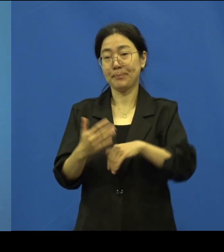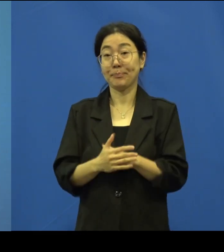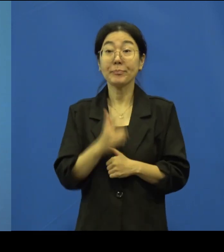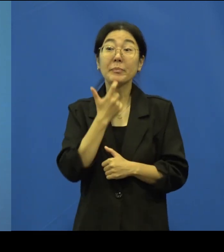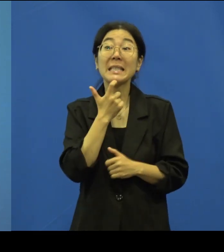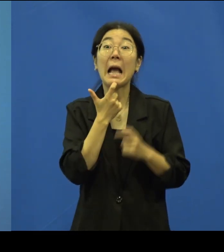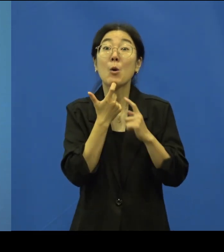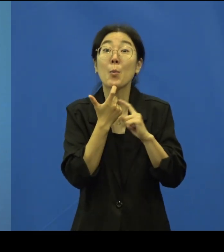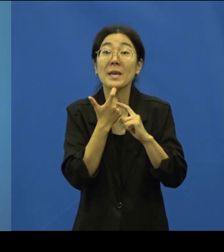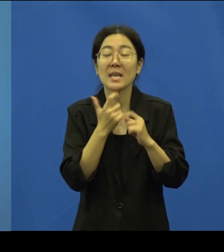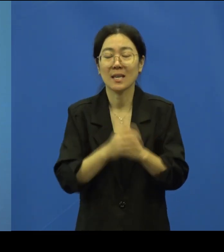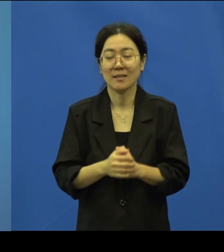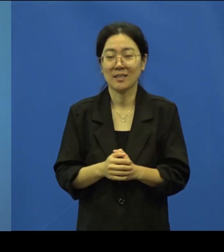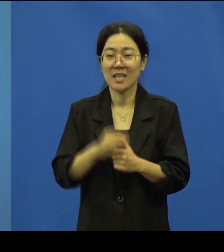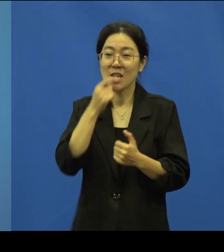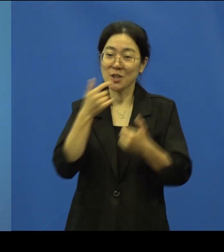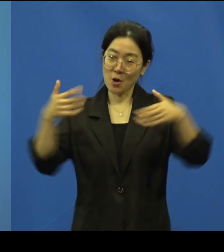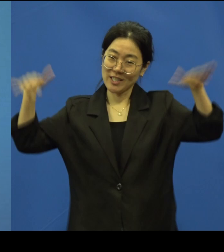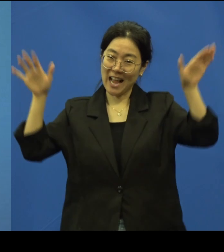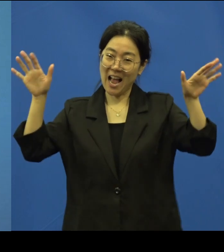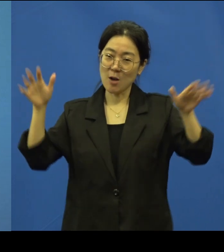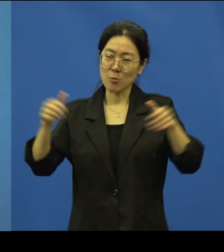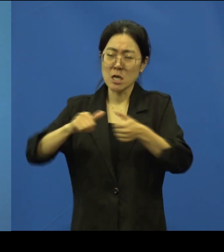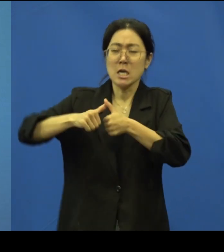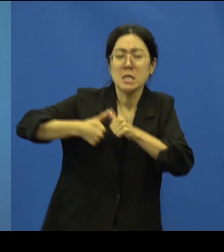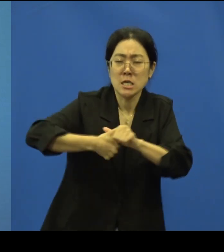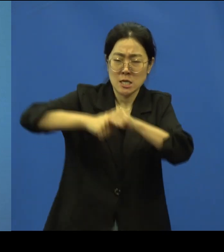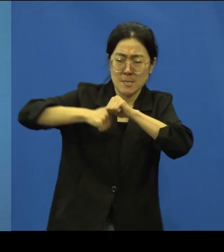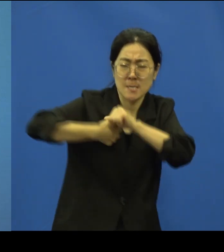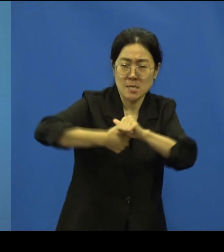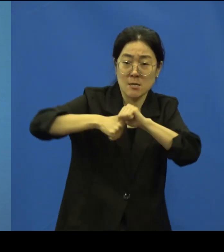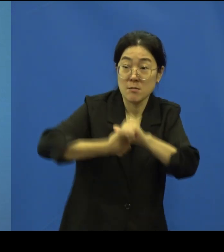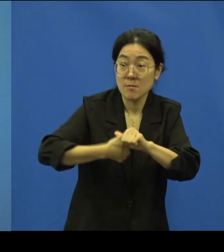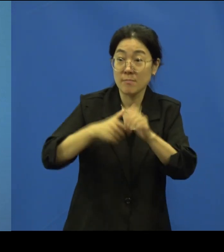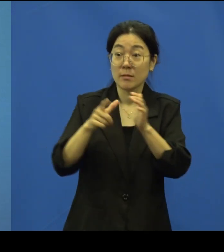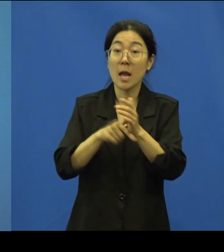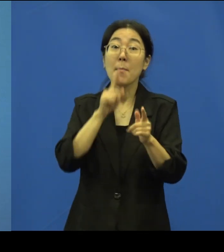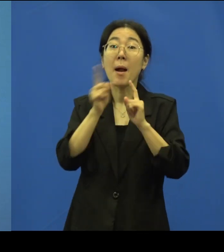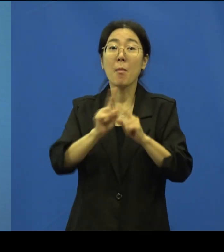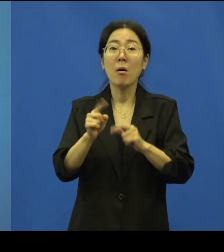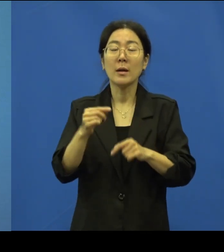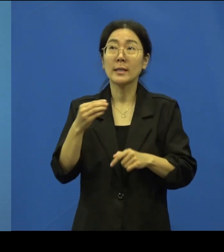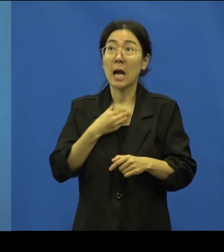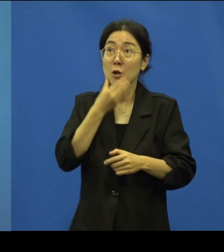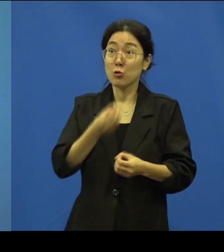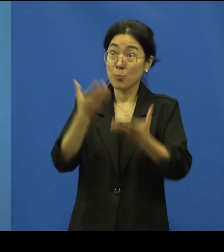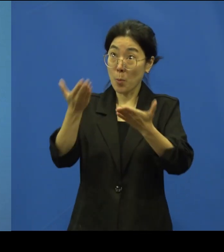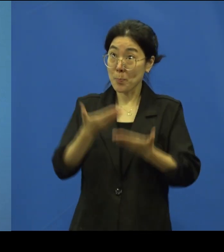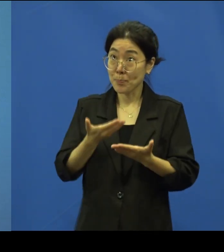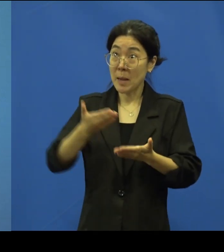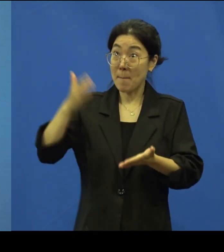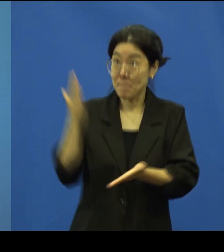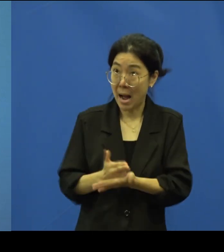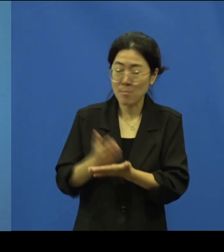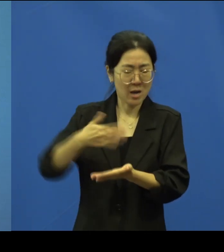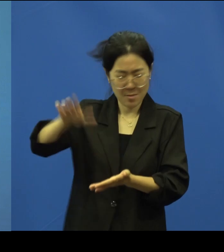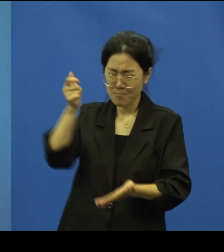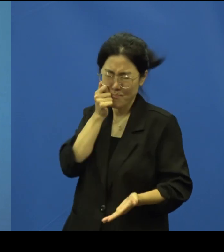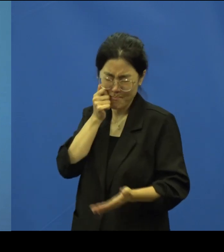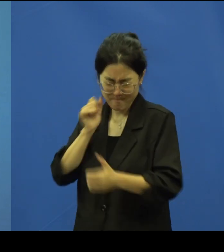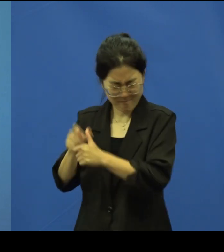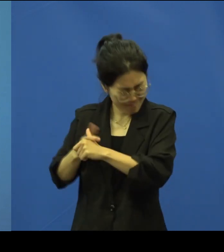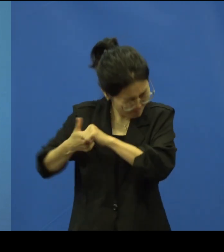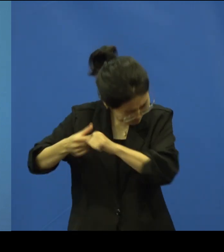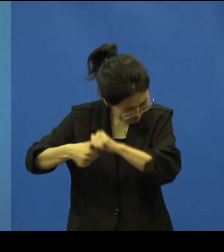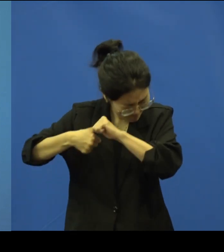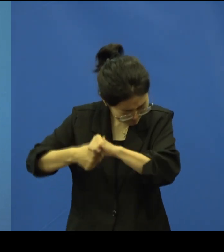나를 축복하지 않으면 가게 하지 않겠습니다. 그런데 우리가 이미 아는 것처럼